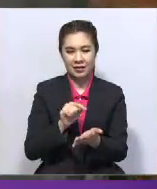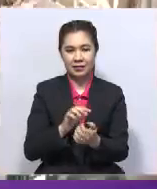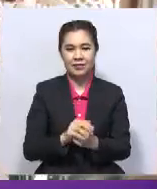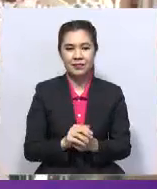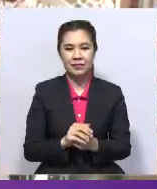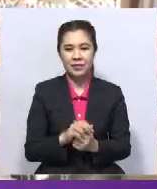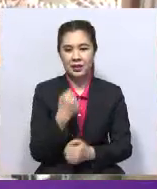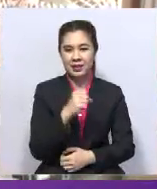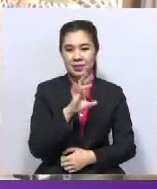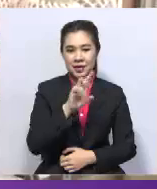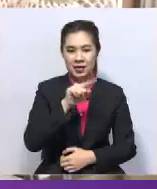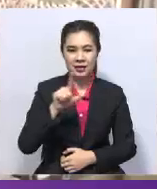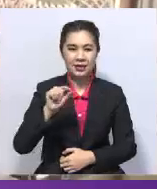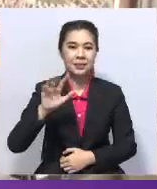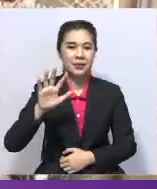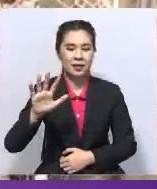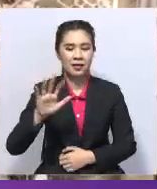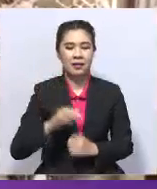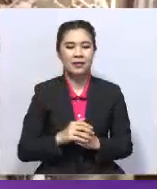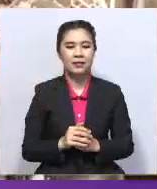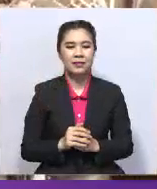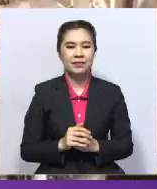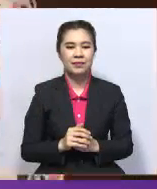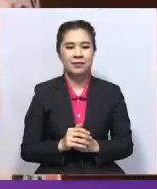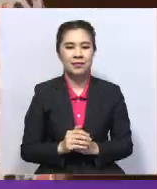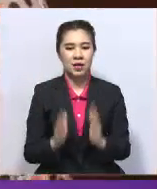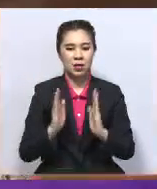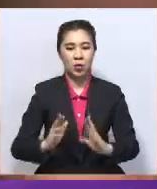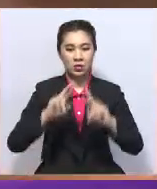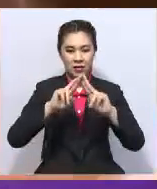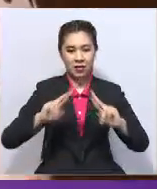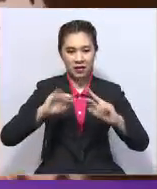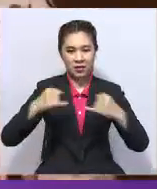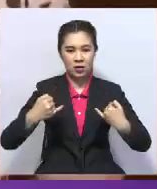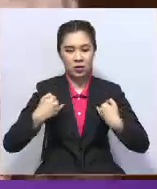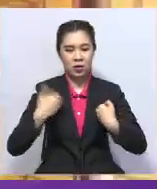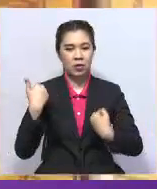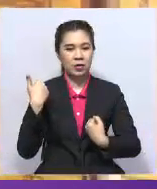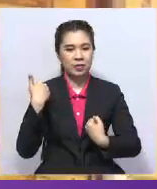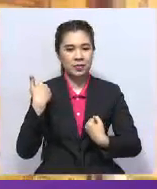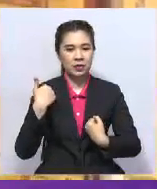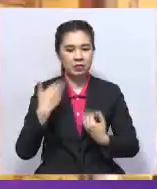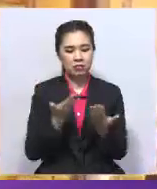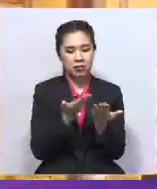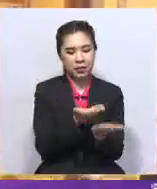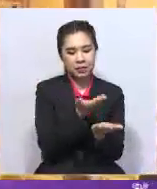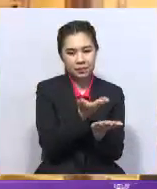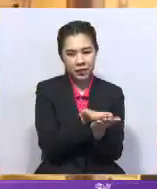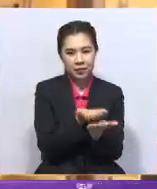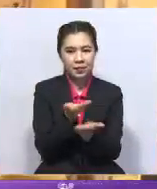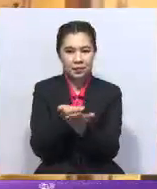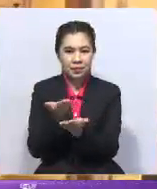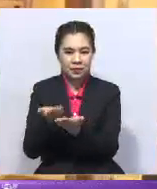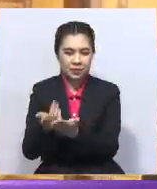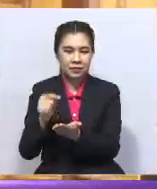า17บาทถึง25บาทนอกจากนี้ทางผู้ประกอบการร้านค้าจะมีการจัดไว้เป็นชุดค่ะอย่างชุดไหว้เ